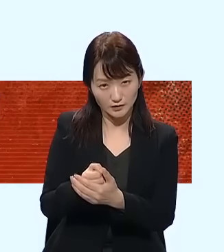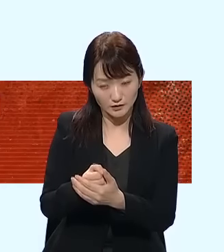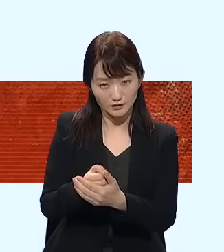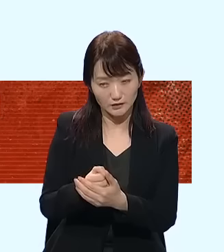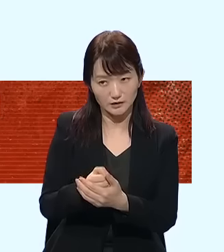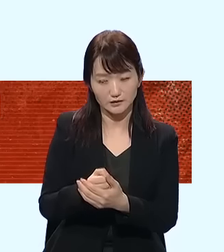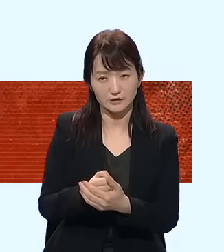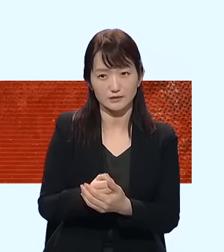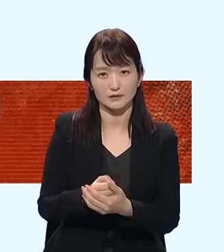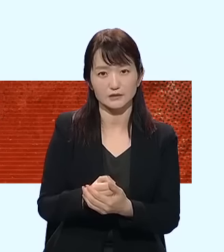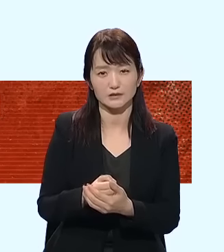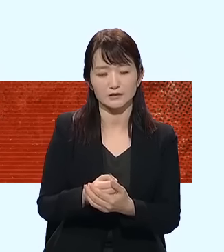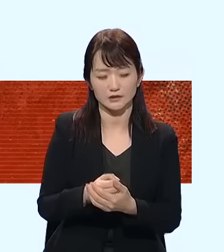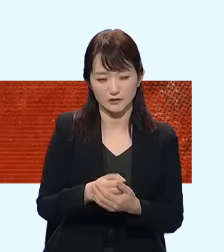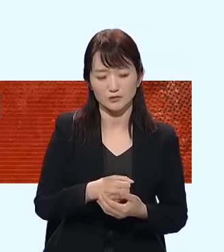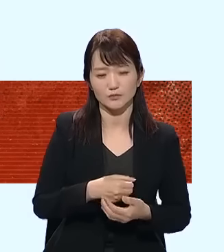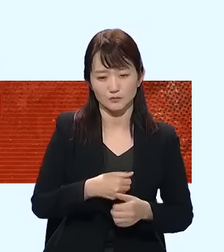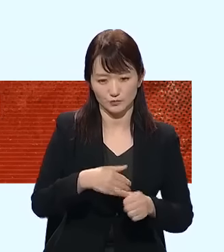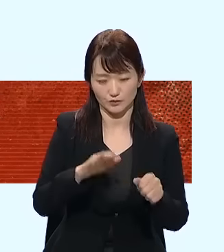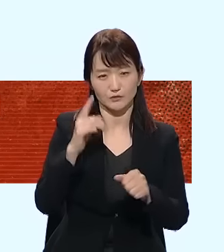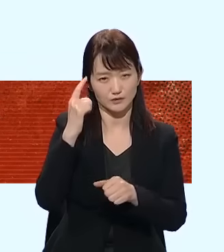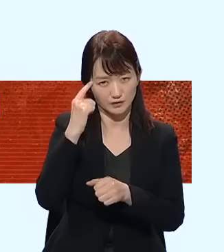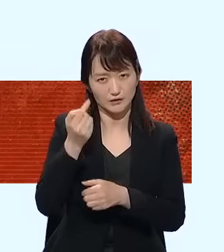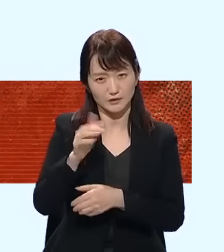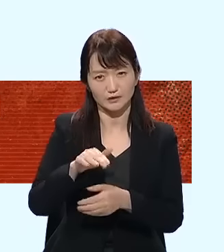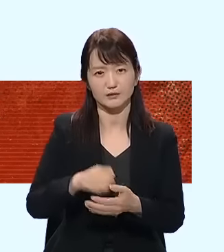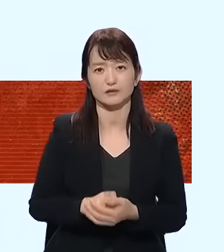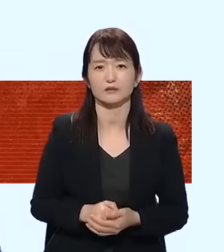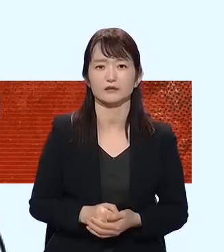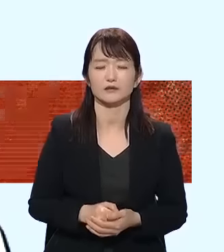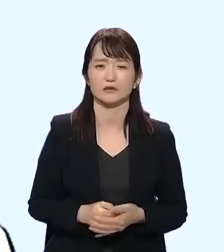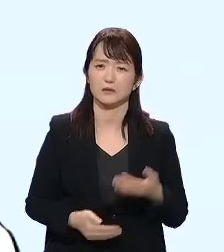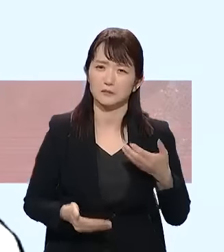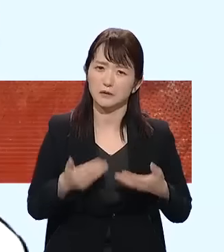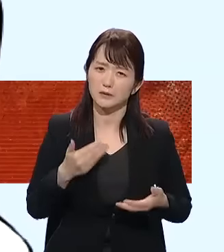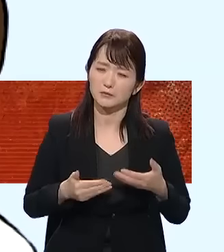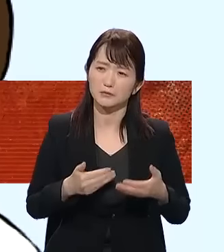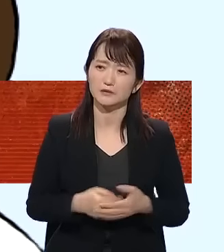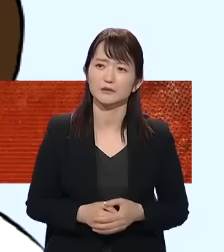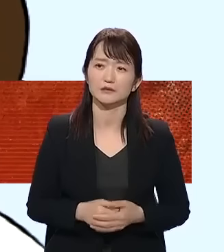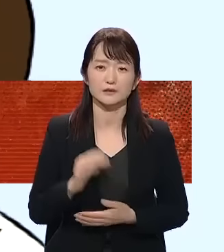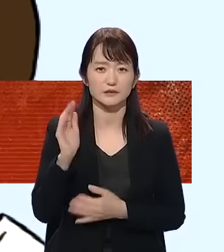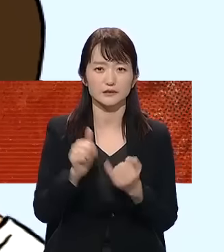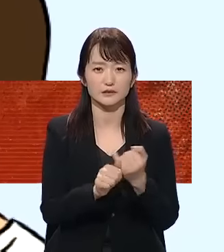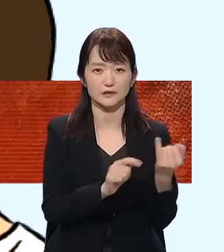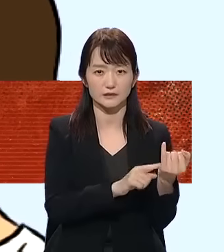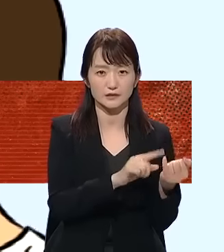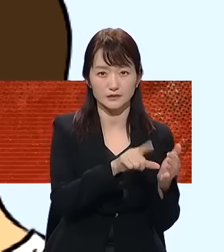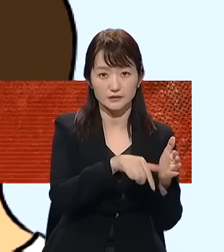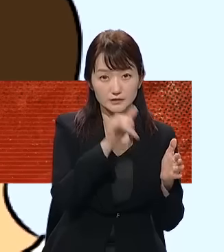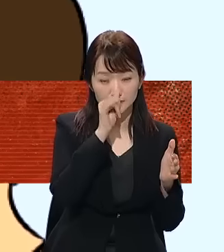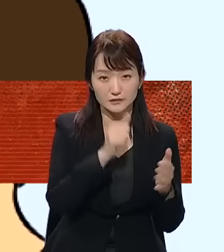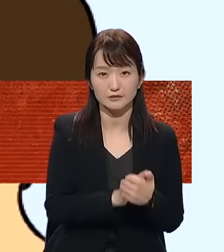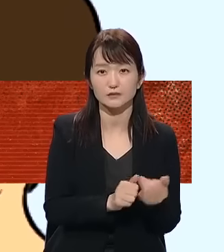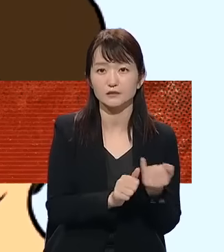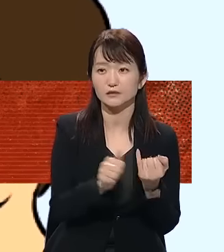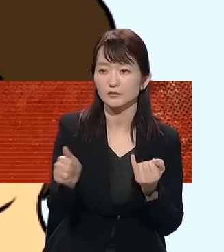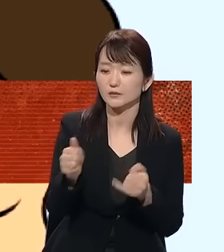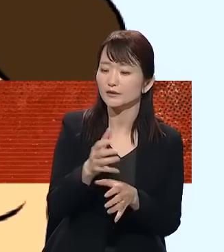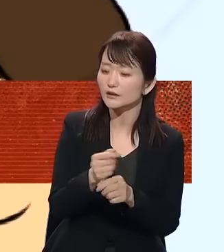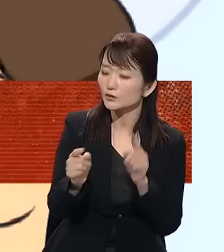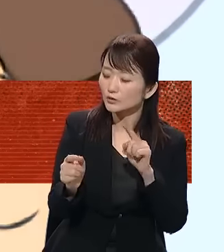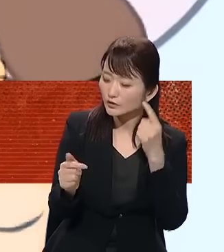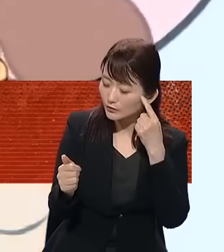주자는 결론이 나왔습니다 하지만 바빠서 시간이 안 나다가 최근 사연자가 시간이 나게 돼서 남편에게이 날은 어떠냐고 이야기를